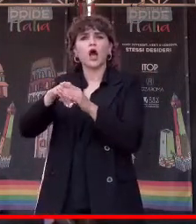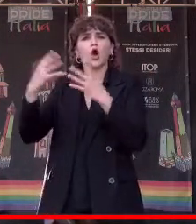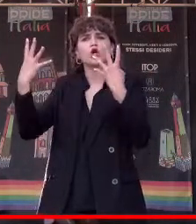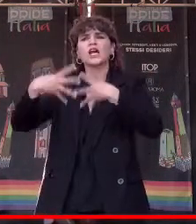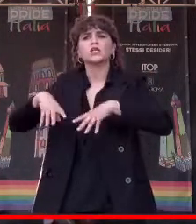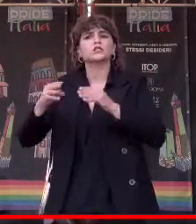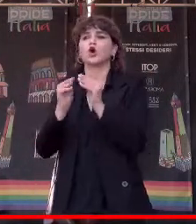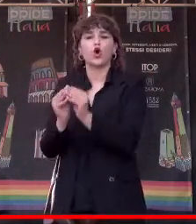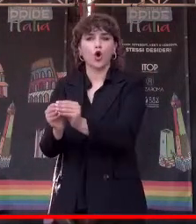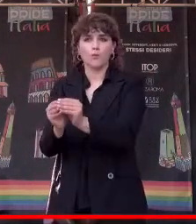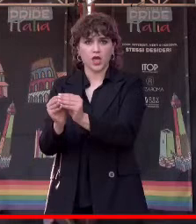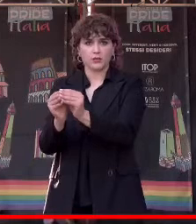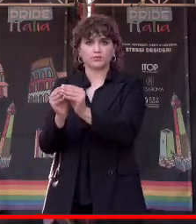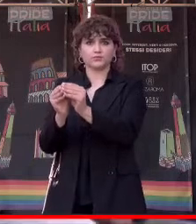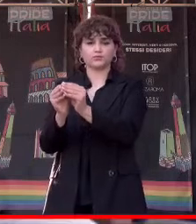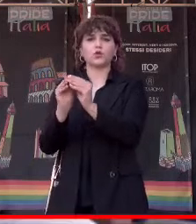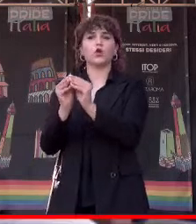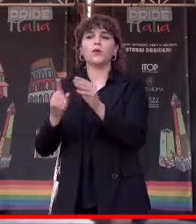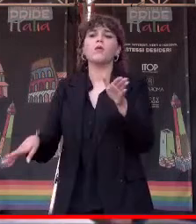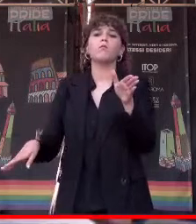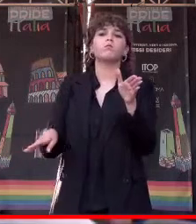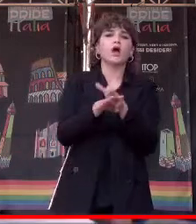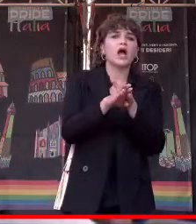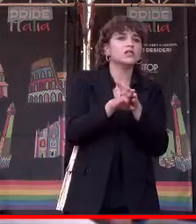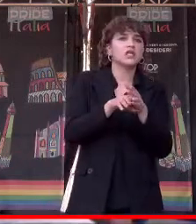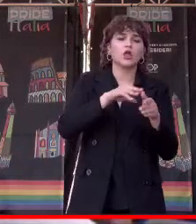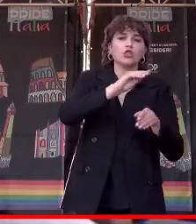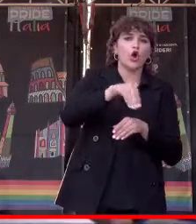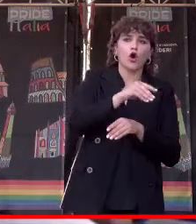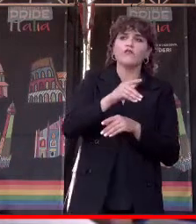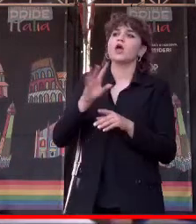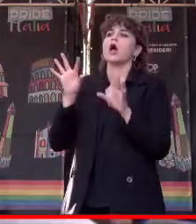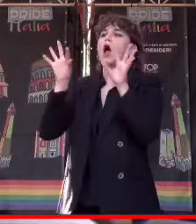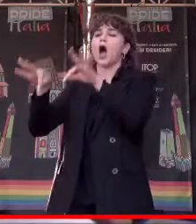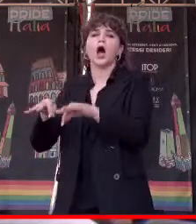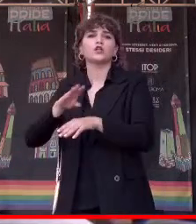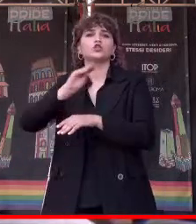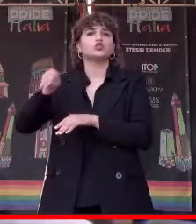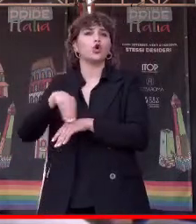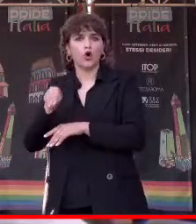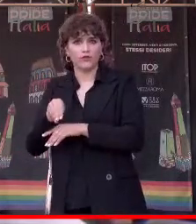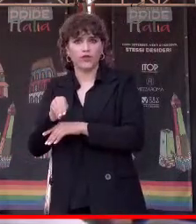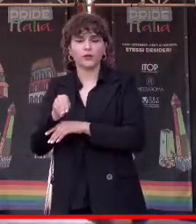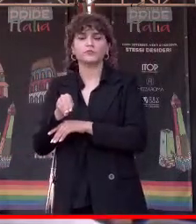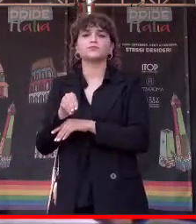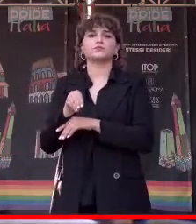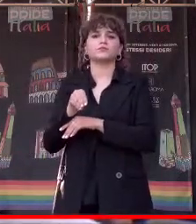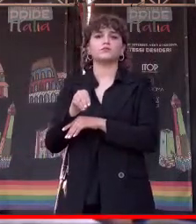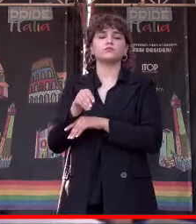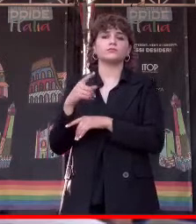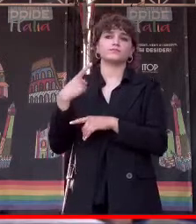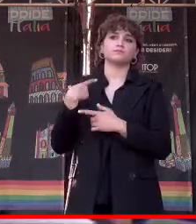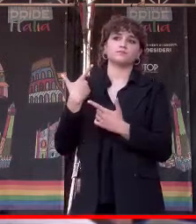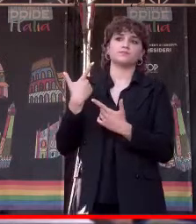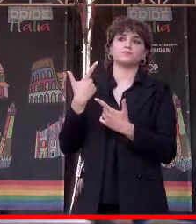insomma, alle basi, in realtà, cioè si va da... Allora, pensavo di non voler, come